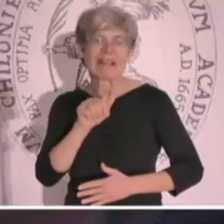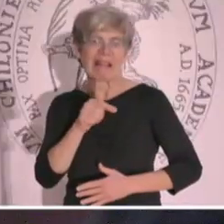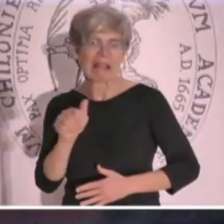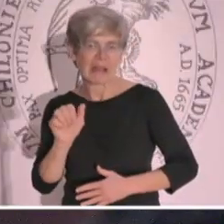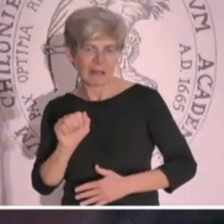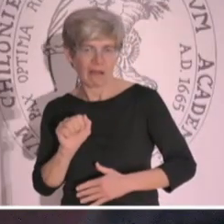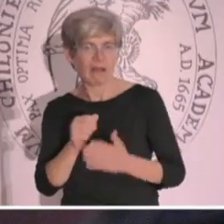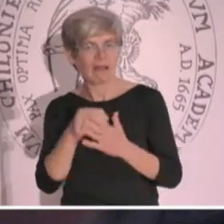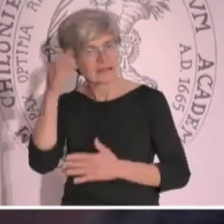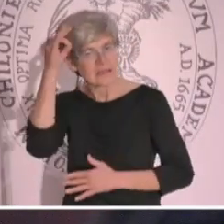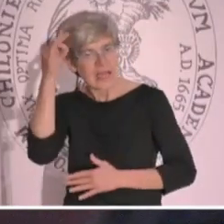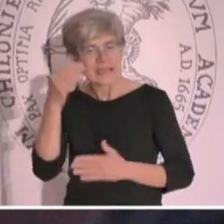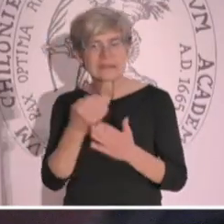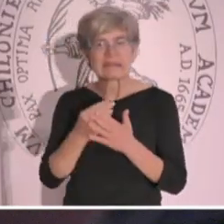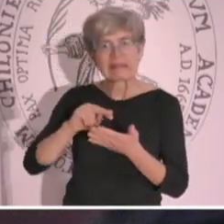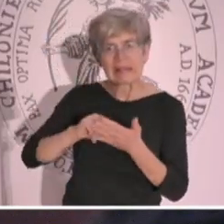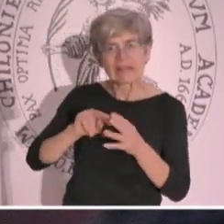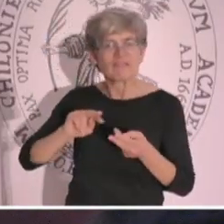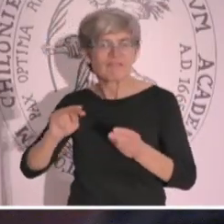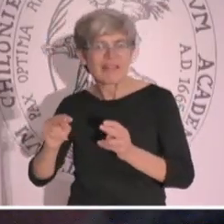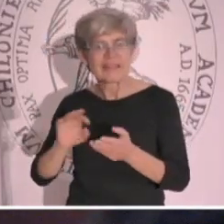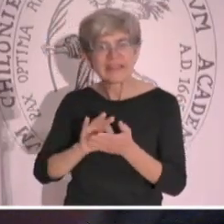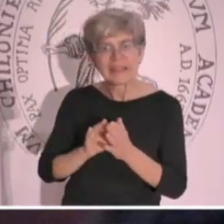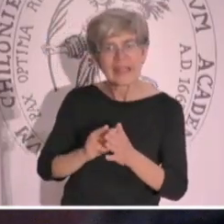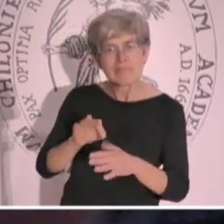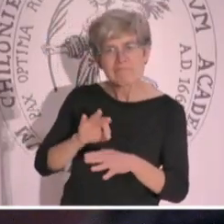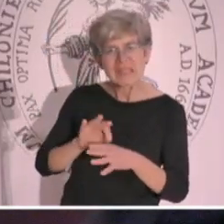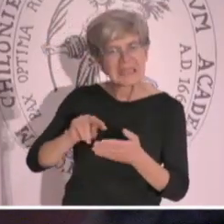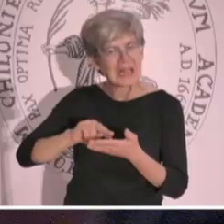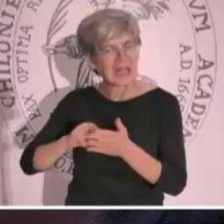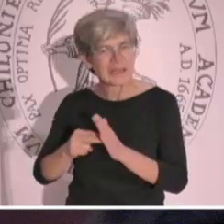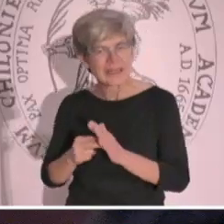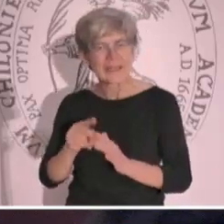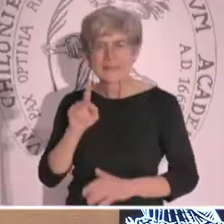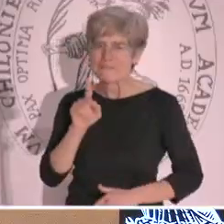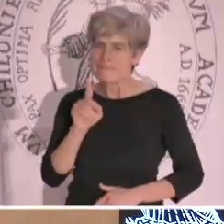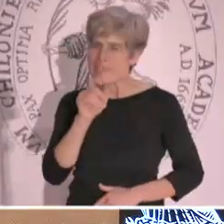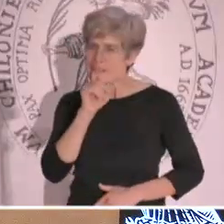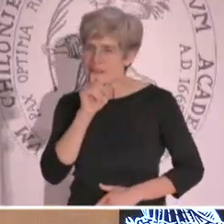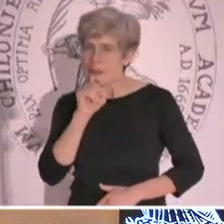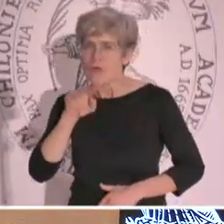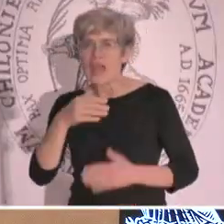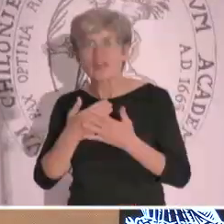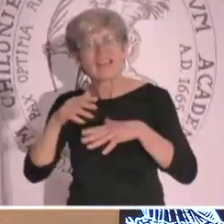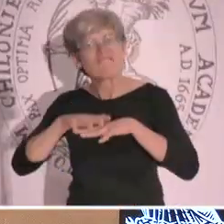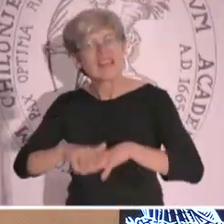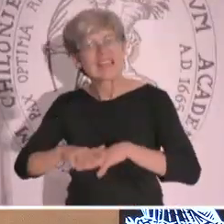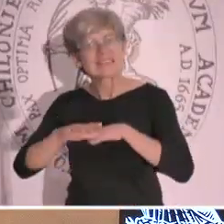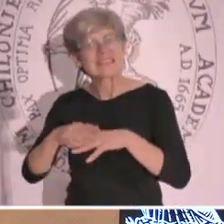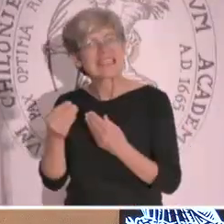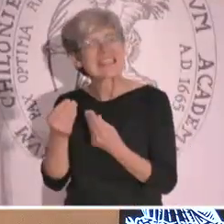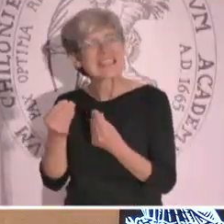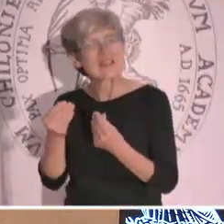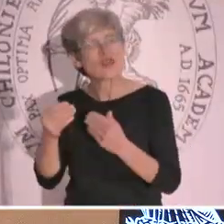auch Energiewendetechnik, Medizintechnik und natürlich auch die vernetzten Sensorsysteme.